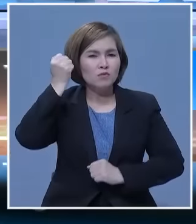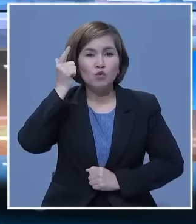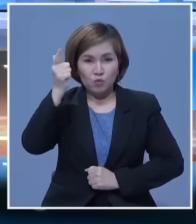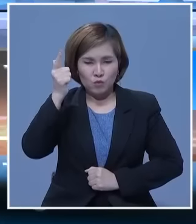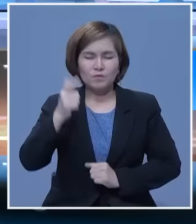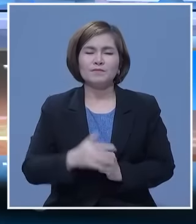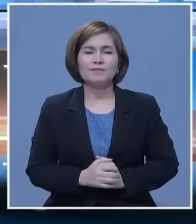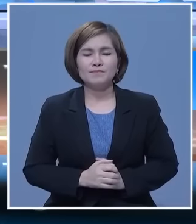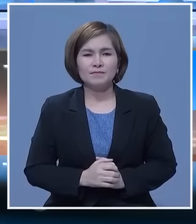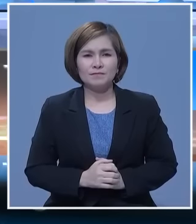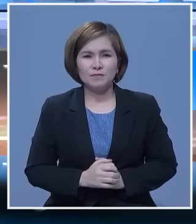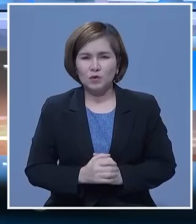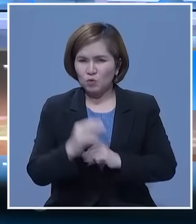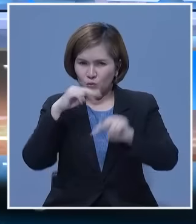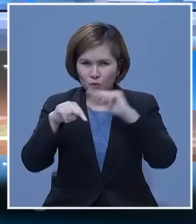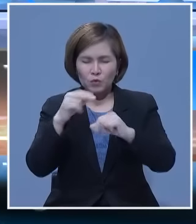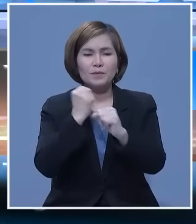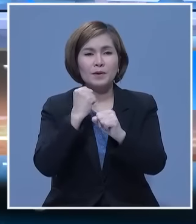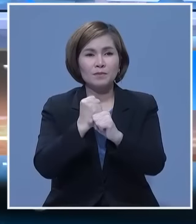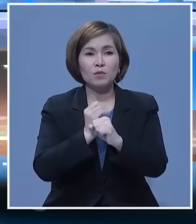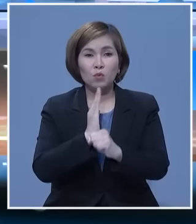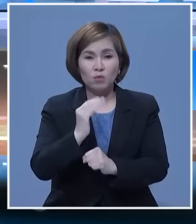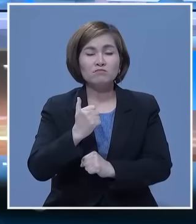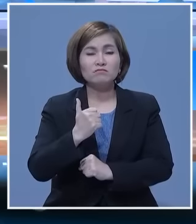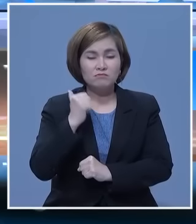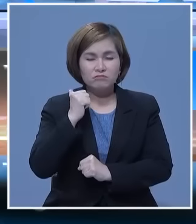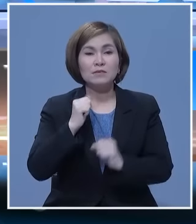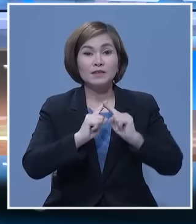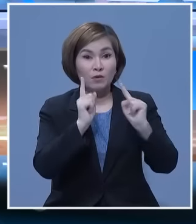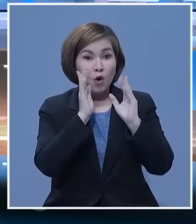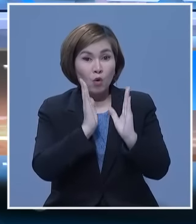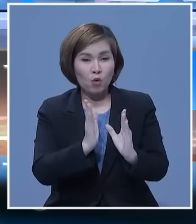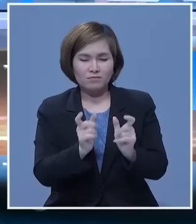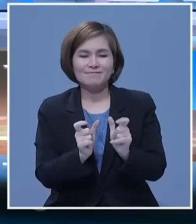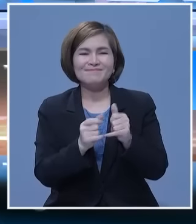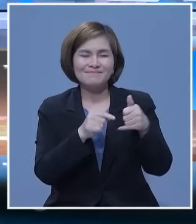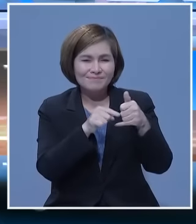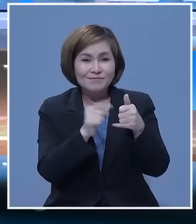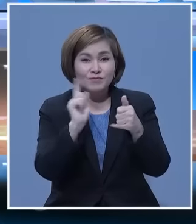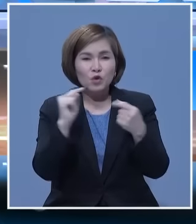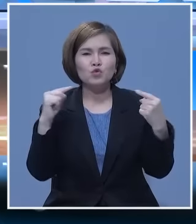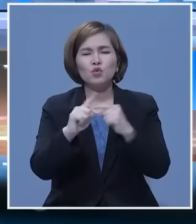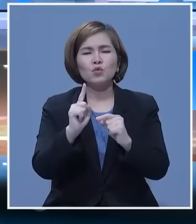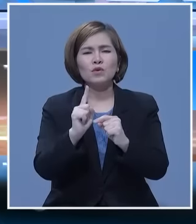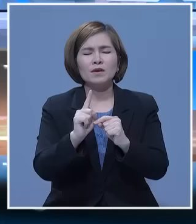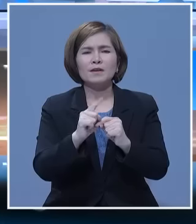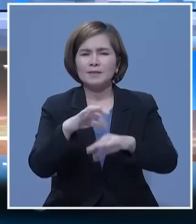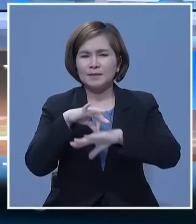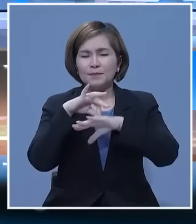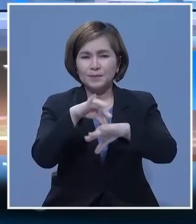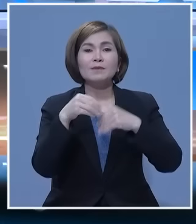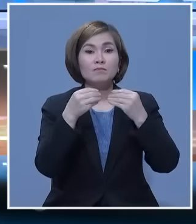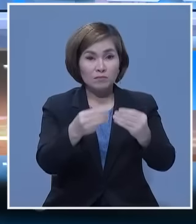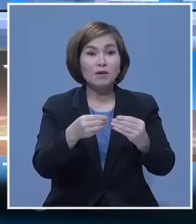ทักษิณชินวัตอย่างชัดเจนแล้วแต่คู่ซี้ในอดีตอย่างคุณเต้นณัฐวุฒิกลับได้รับการแต่งตั้ง